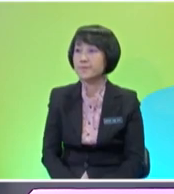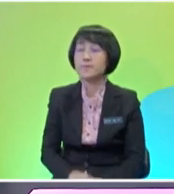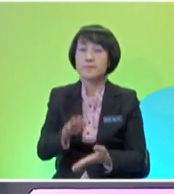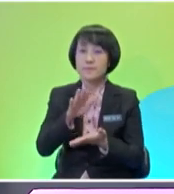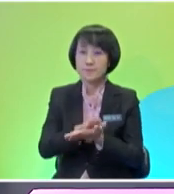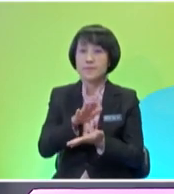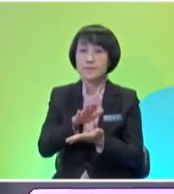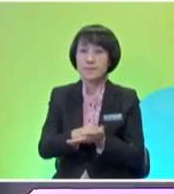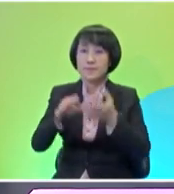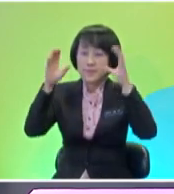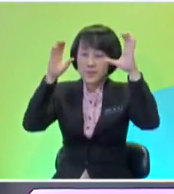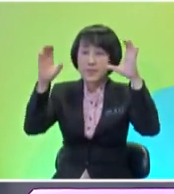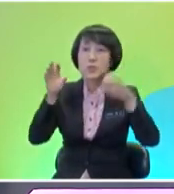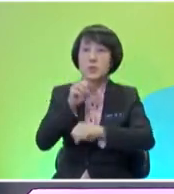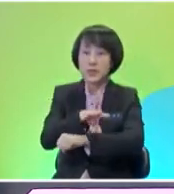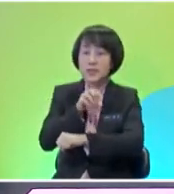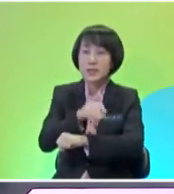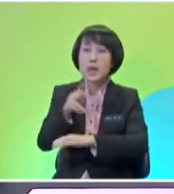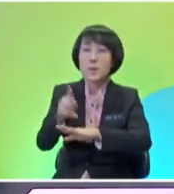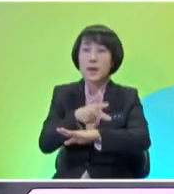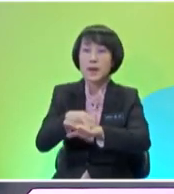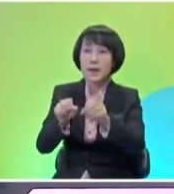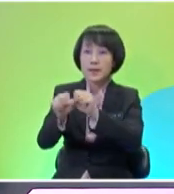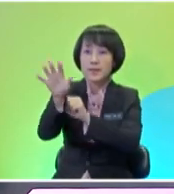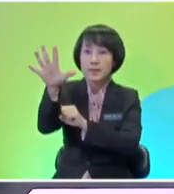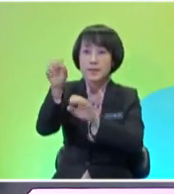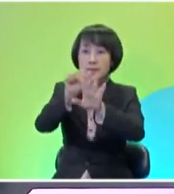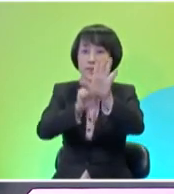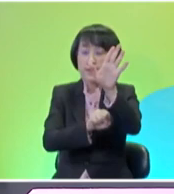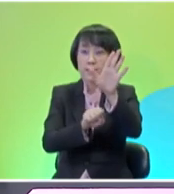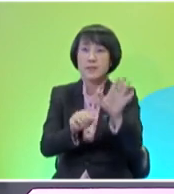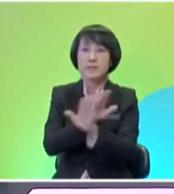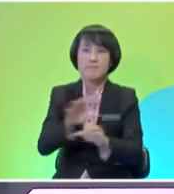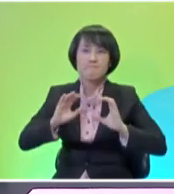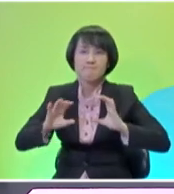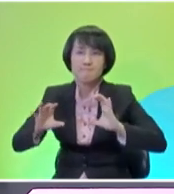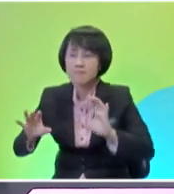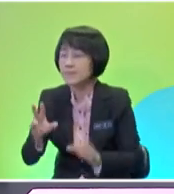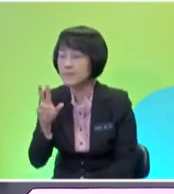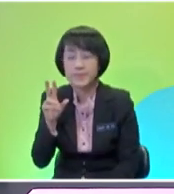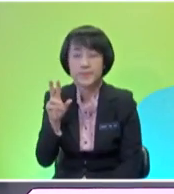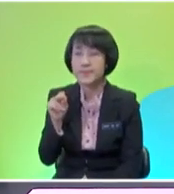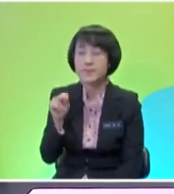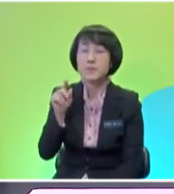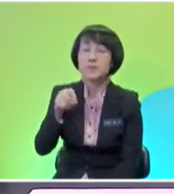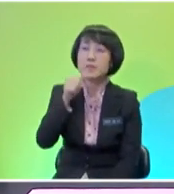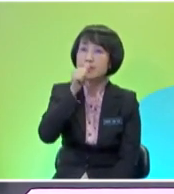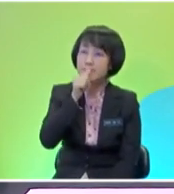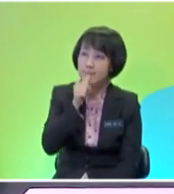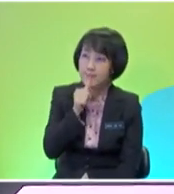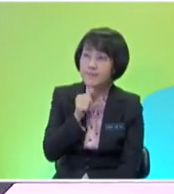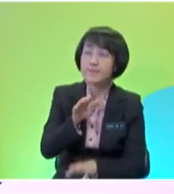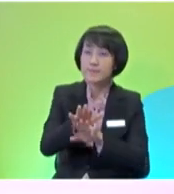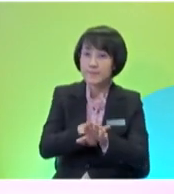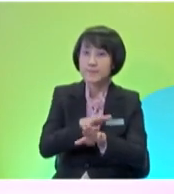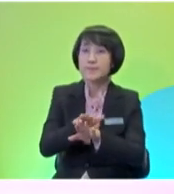sarankan memang kena pakai sarung tangan. Dan yang paling penting yang boleh rasa, jangan terburu-buru kan? Betul. Dan jika jangan berebut-rebut dengan kawan.